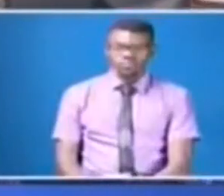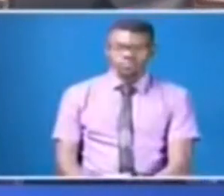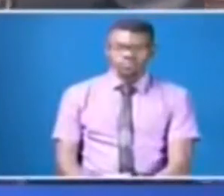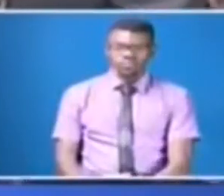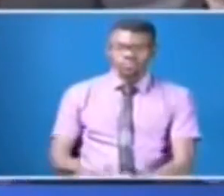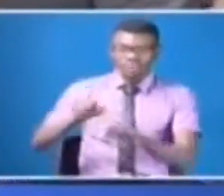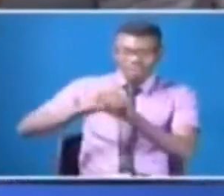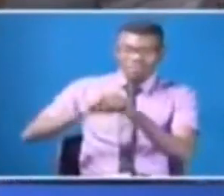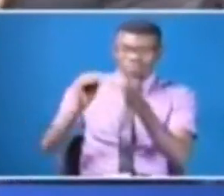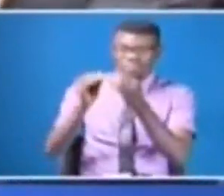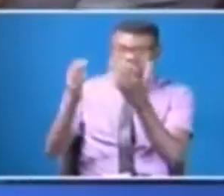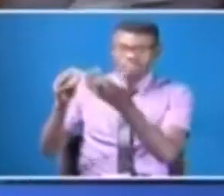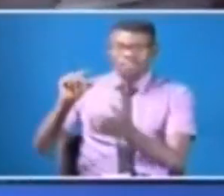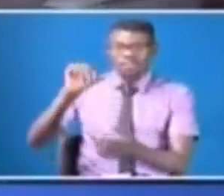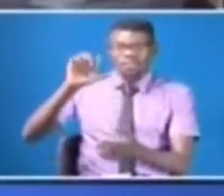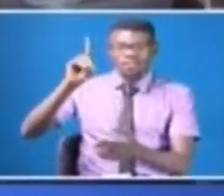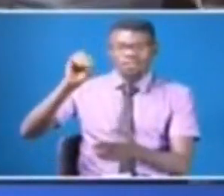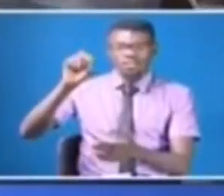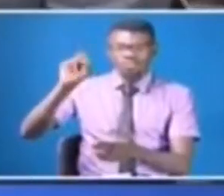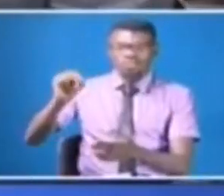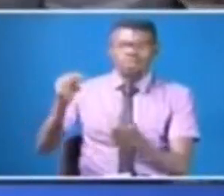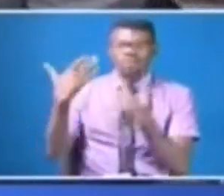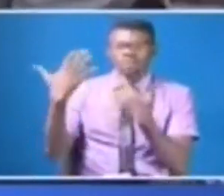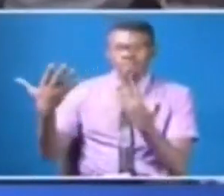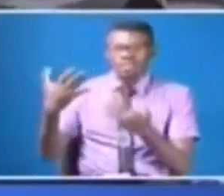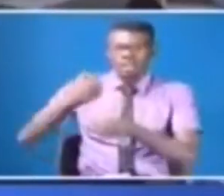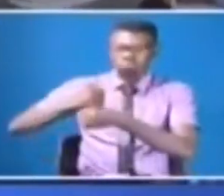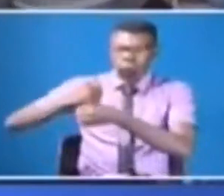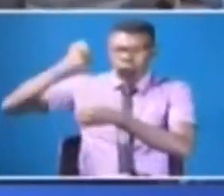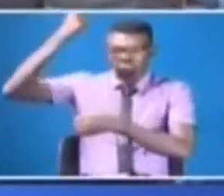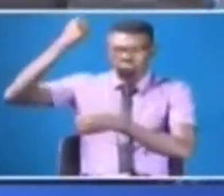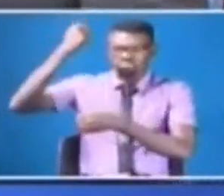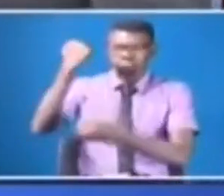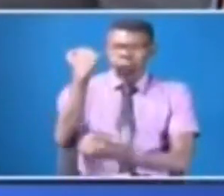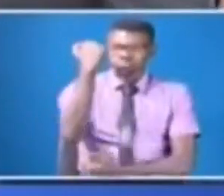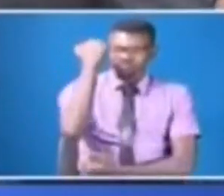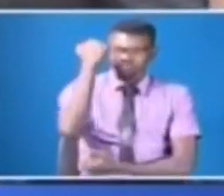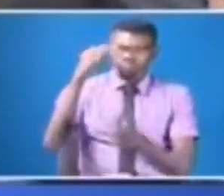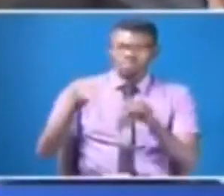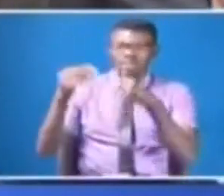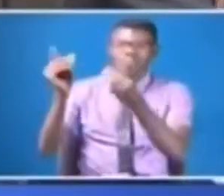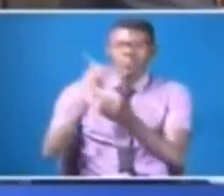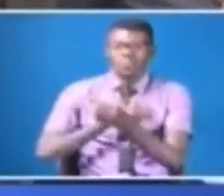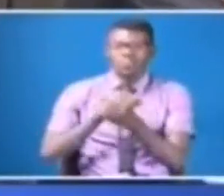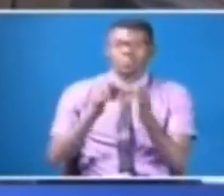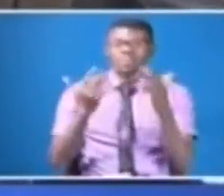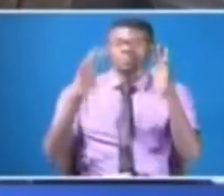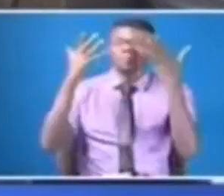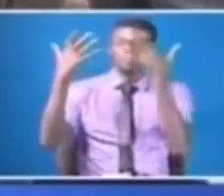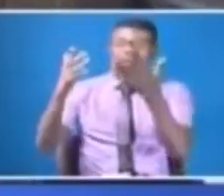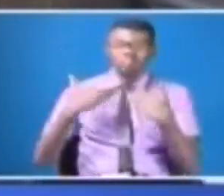During the meeting, Gideon was given instruments of power, including a shield and a spear, in a ceremony spearheaded by